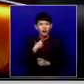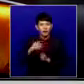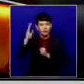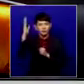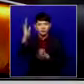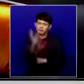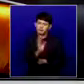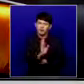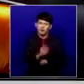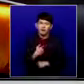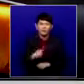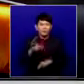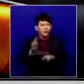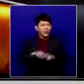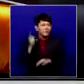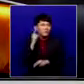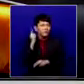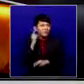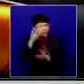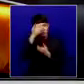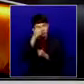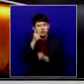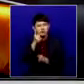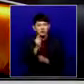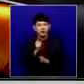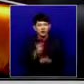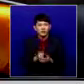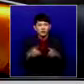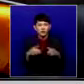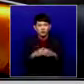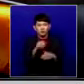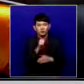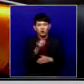ฟังด้วยความสนใจแล้วบังเอิญครับเป็นส.ส.ฝ่ายค้านด้วยกัน